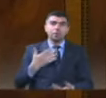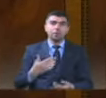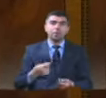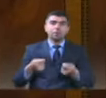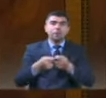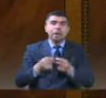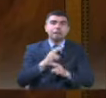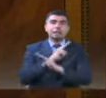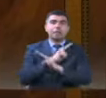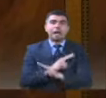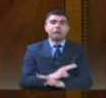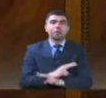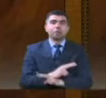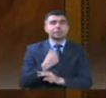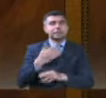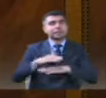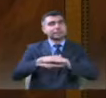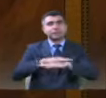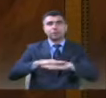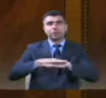القضيه ديال التقاعد، سمحوا لي